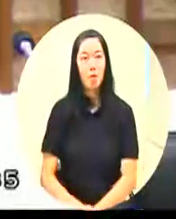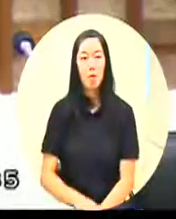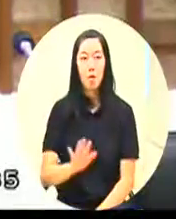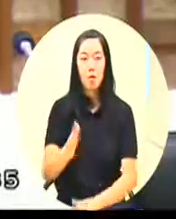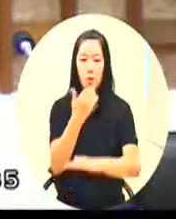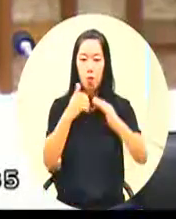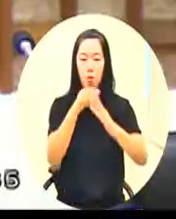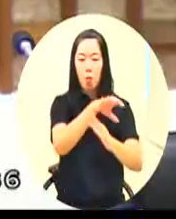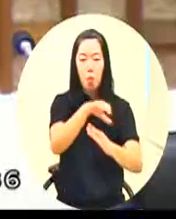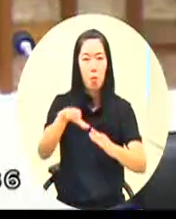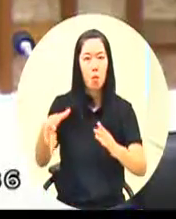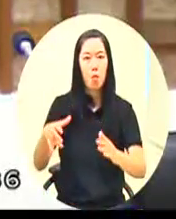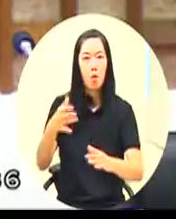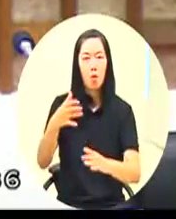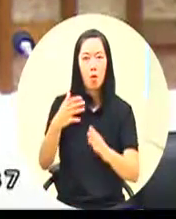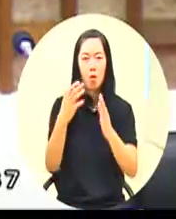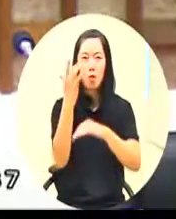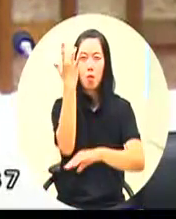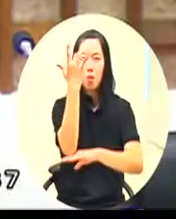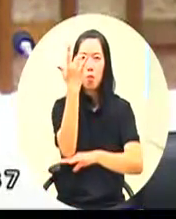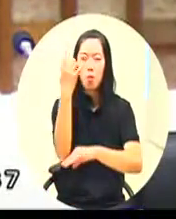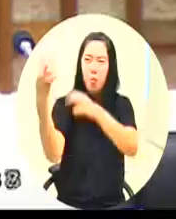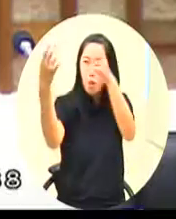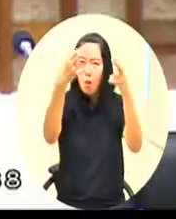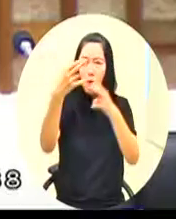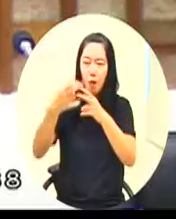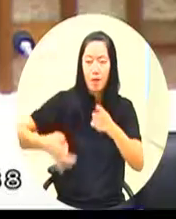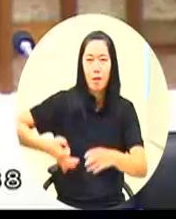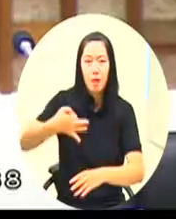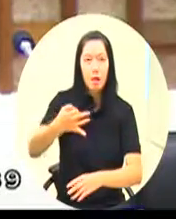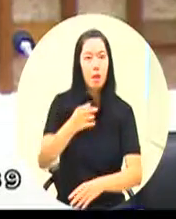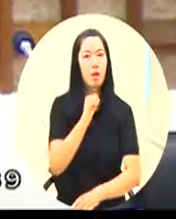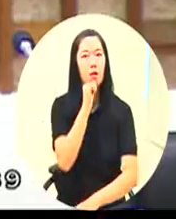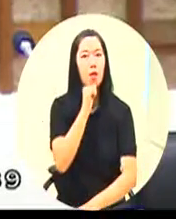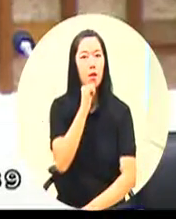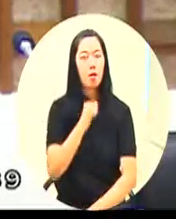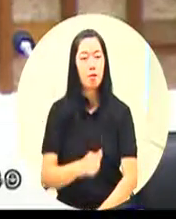都没有钱来针对的树木来做整这个。